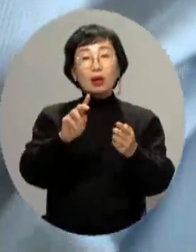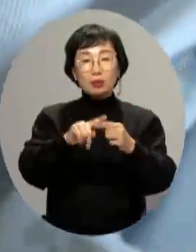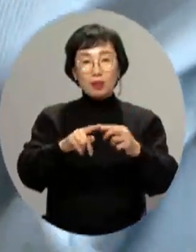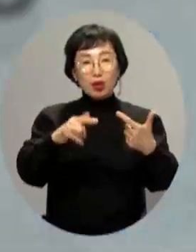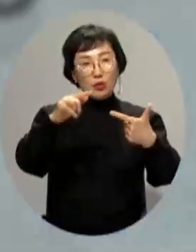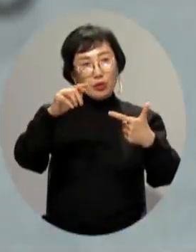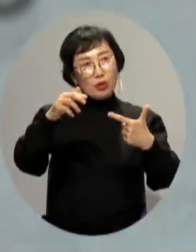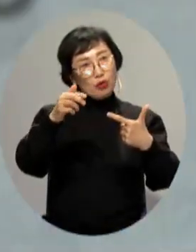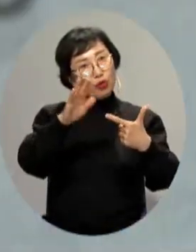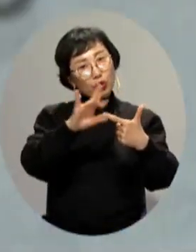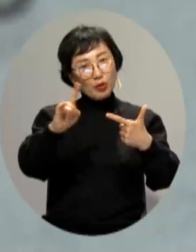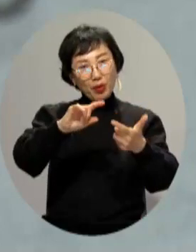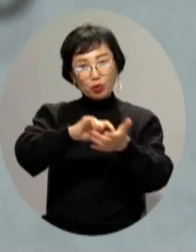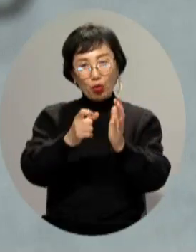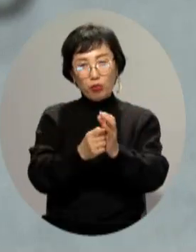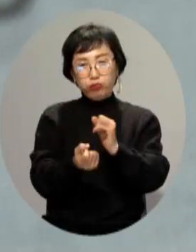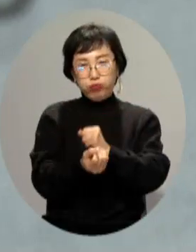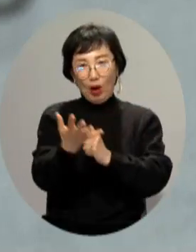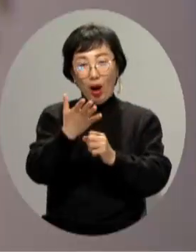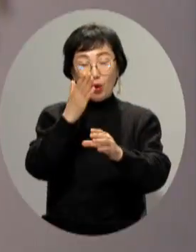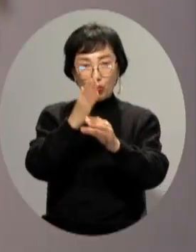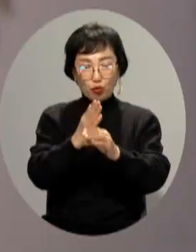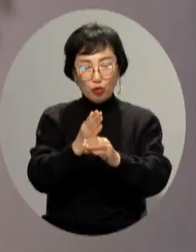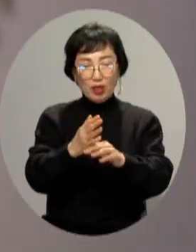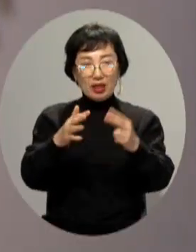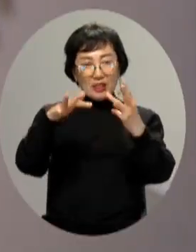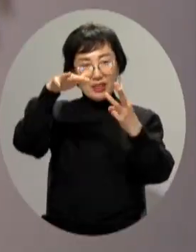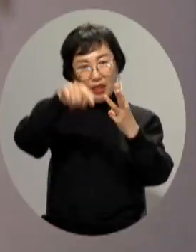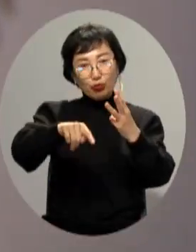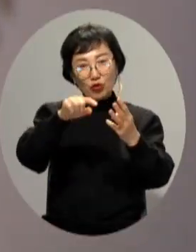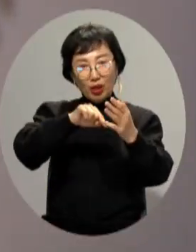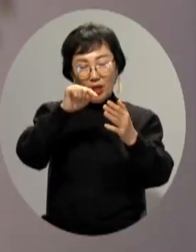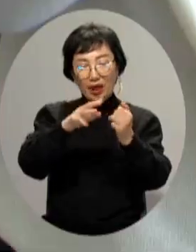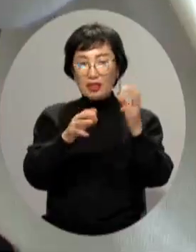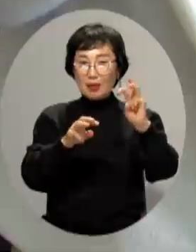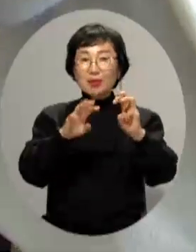수준을 기록했고 3주째 30명 이상을 유지하고 있습니다.